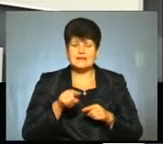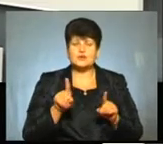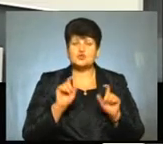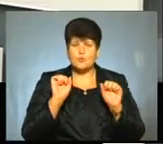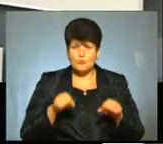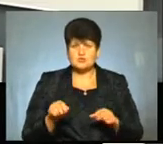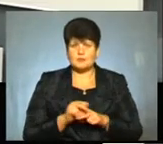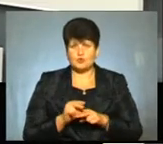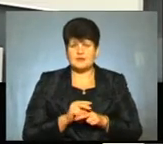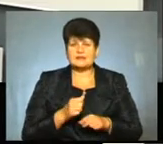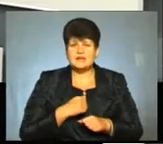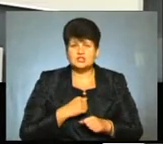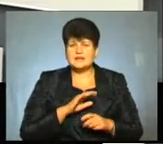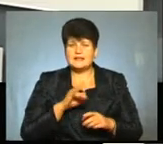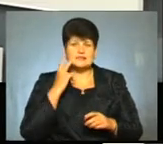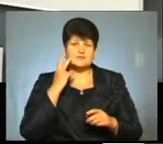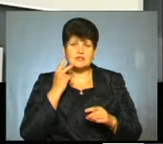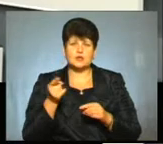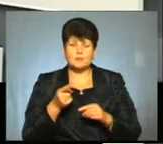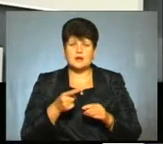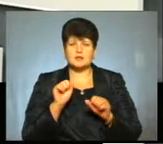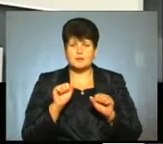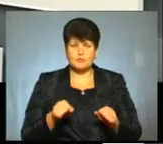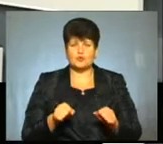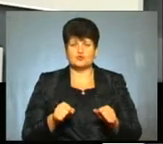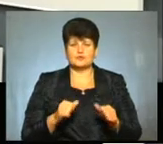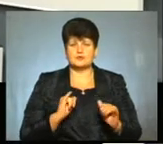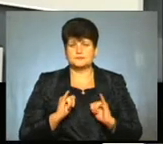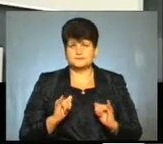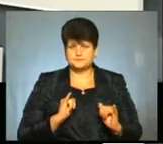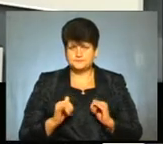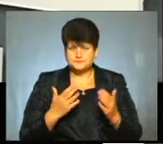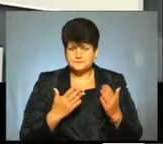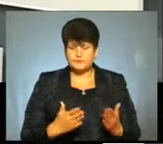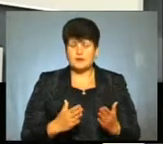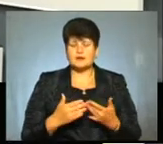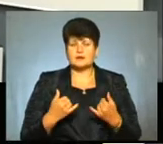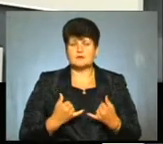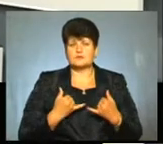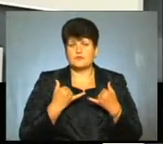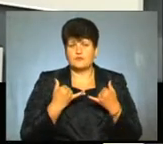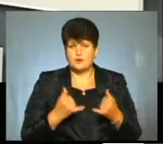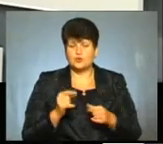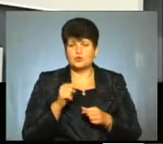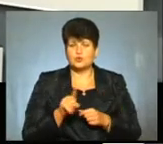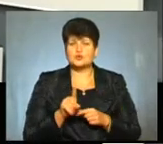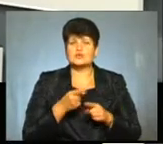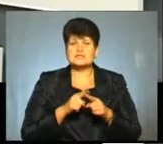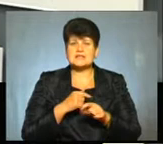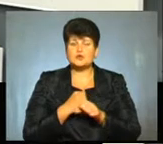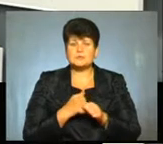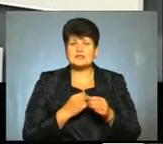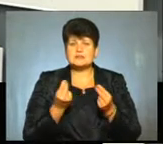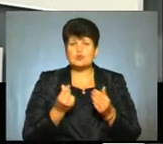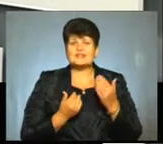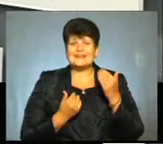можна відремонтувати. На жаль, не завжди тернополяни можуть до цього толерантно ставитися і ставитися з повагою до того, що це ж зроблені